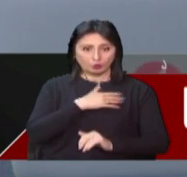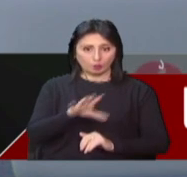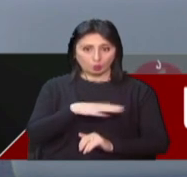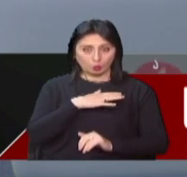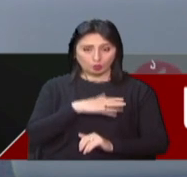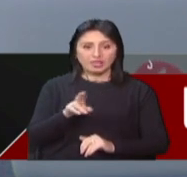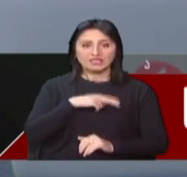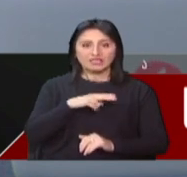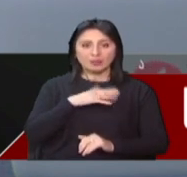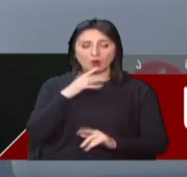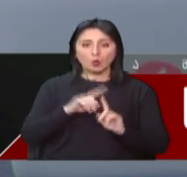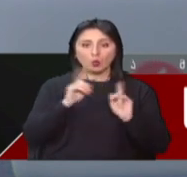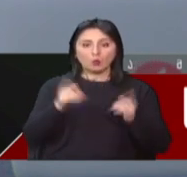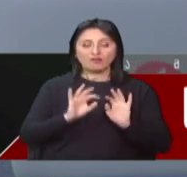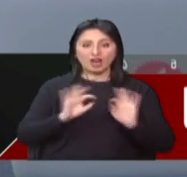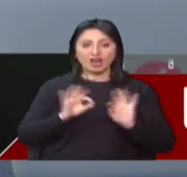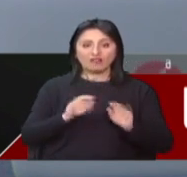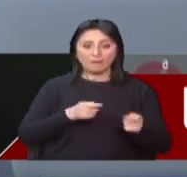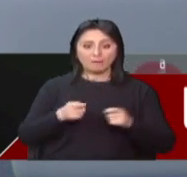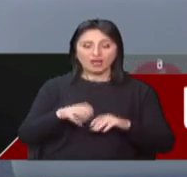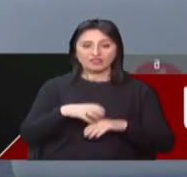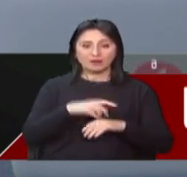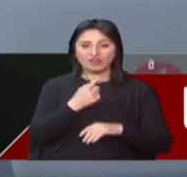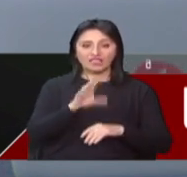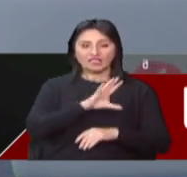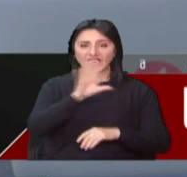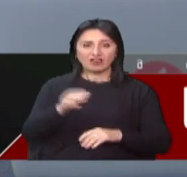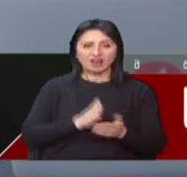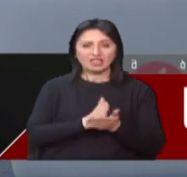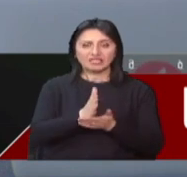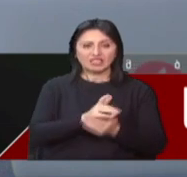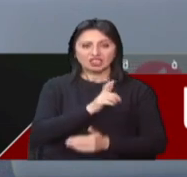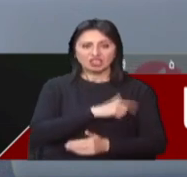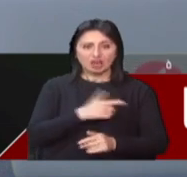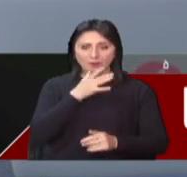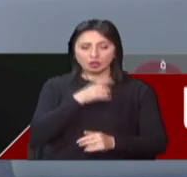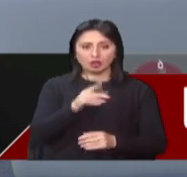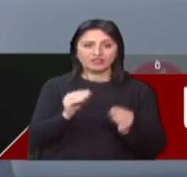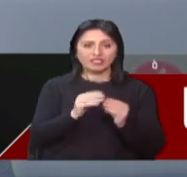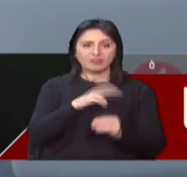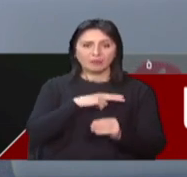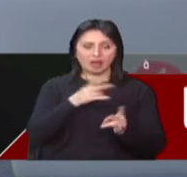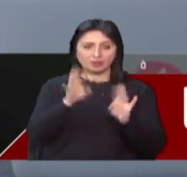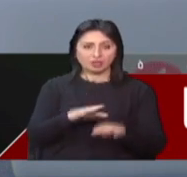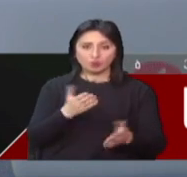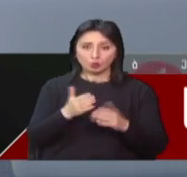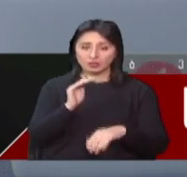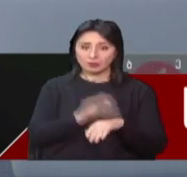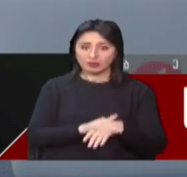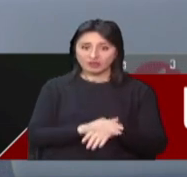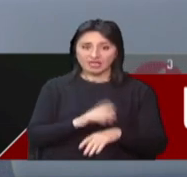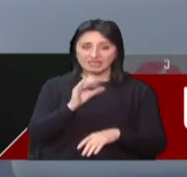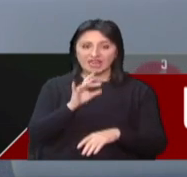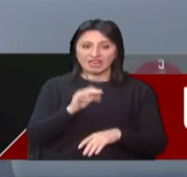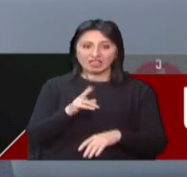ჰქონდა. საპარლამენტო უმრავლესობაში განმარტავა, რომ მმართველი პარტიის ერთ-ერთი ყველაზე სტაჟიანი წევრი ამ მომენტისთვის ისევ პარლამენტში რჩება, თუმცა ფაქტია, რომ